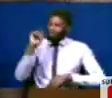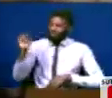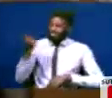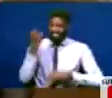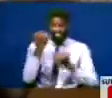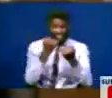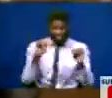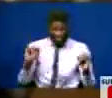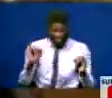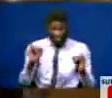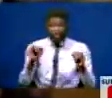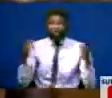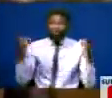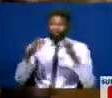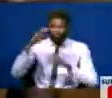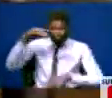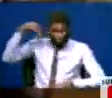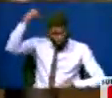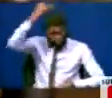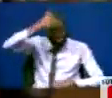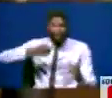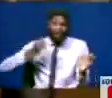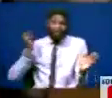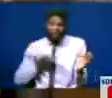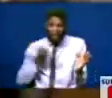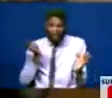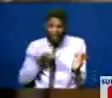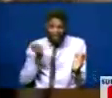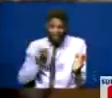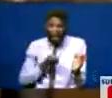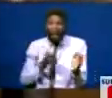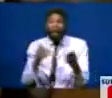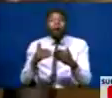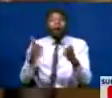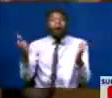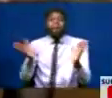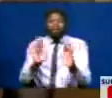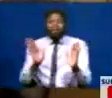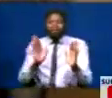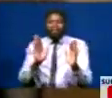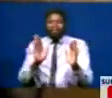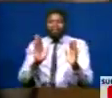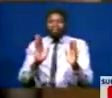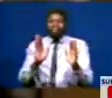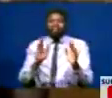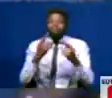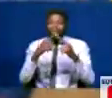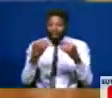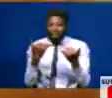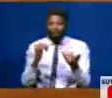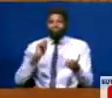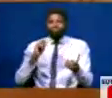Akurino faith was strictly conservative, however, that has drastically transformed.